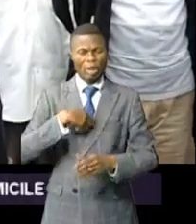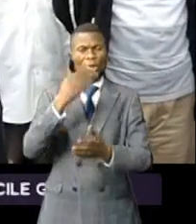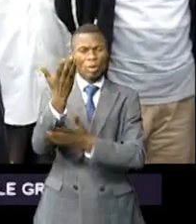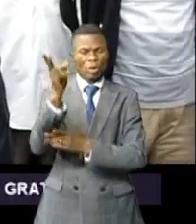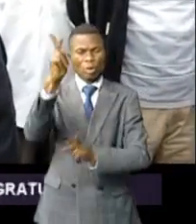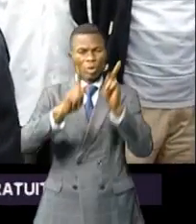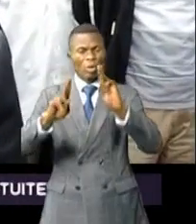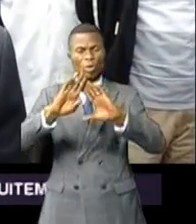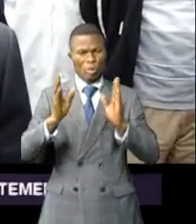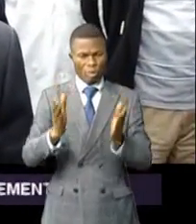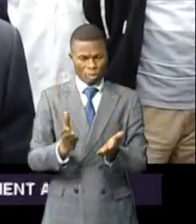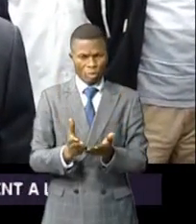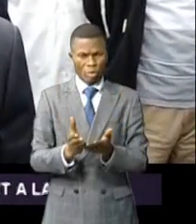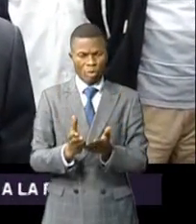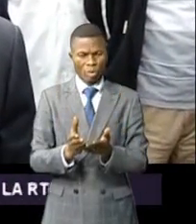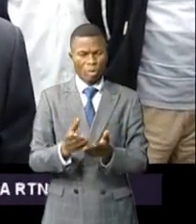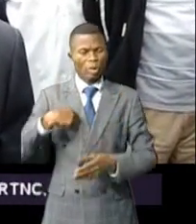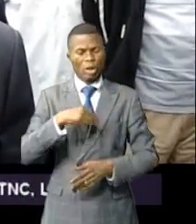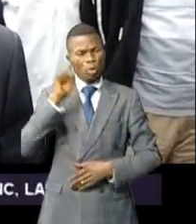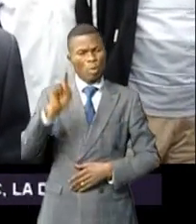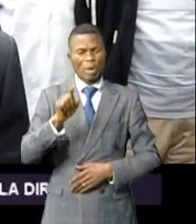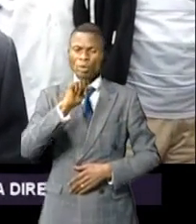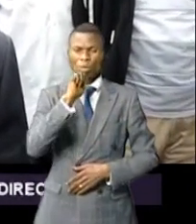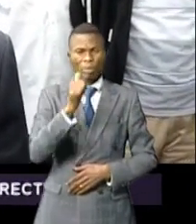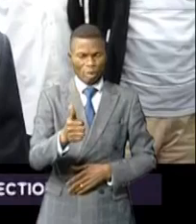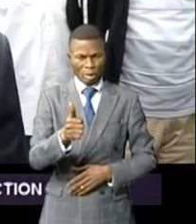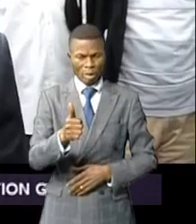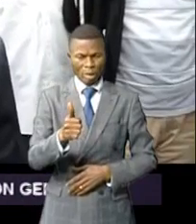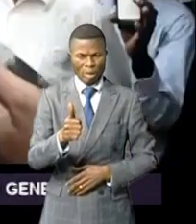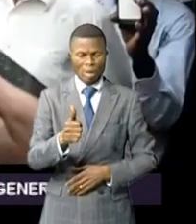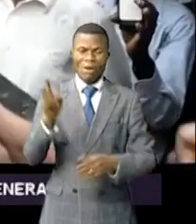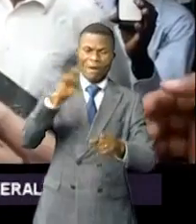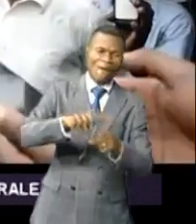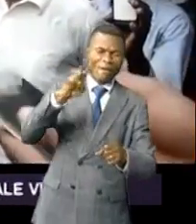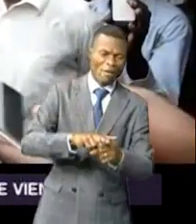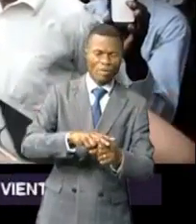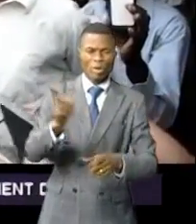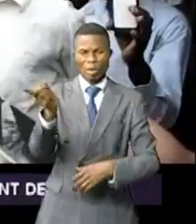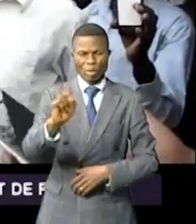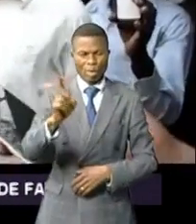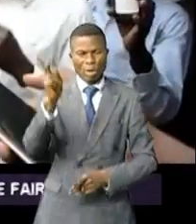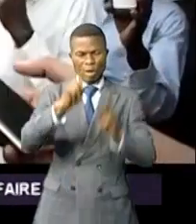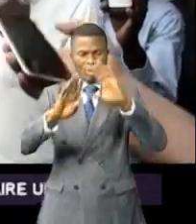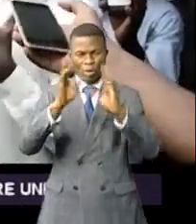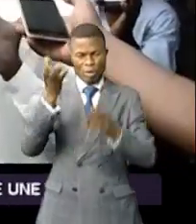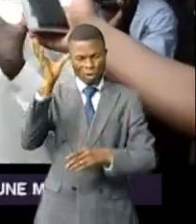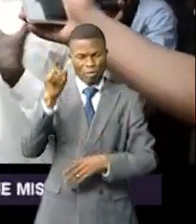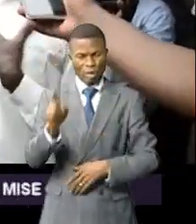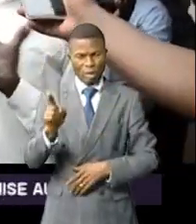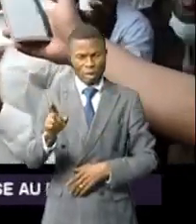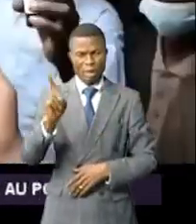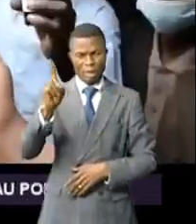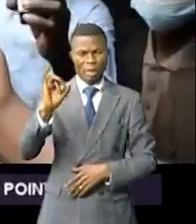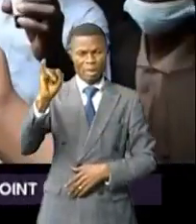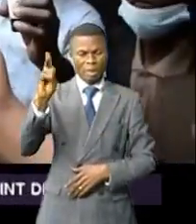la population qu'on n'a pas besoin de recourir à la violence. Notez que les habitants du village du Bala pointent